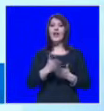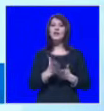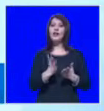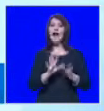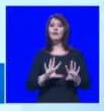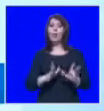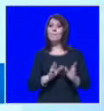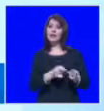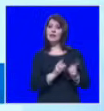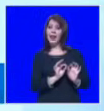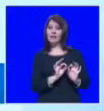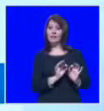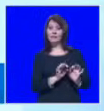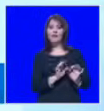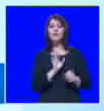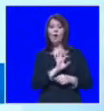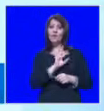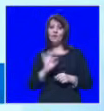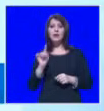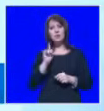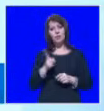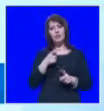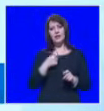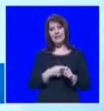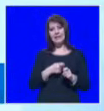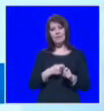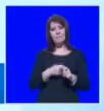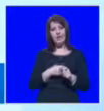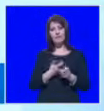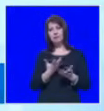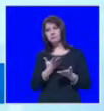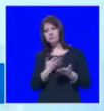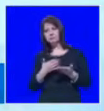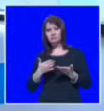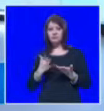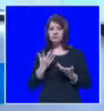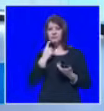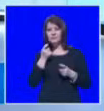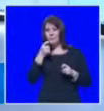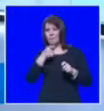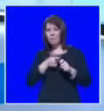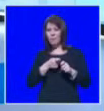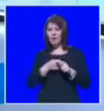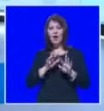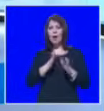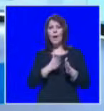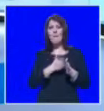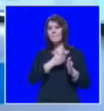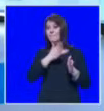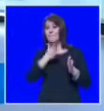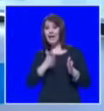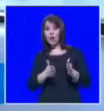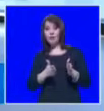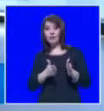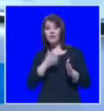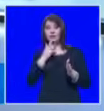тогава, но винаги може да се направи известна интерпретация за това кой е периода, за който ще